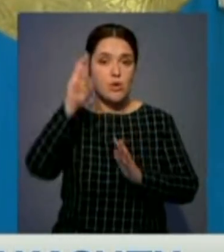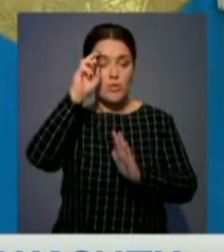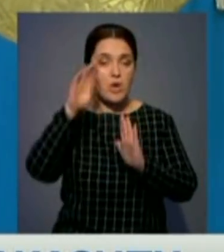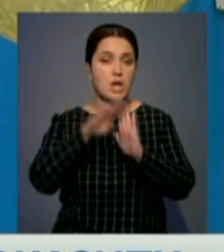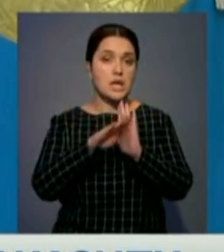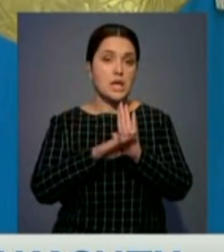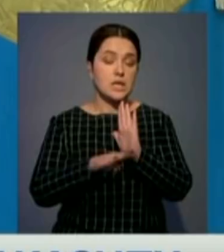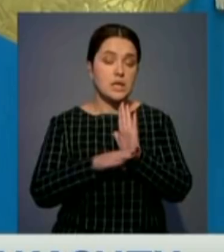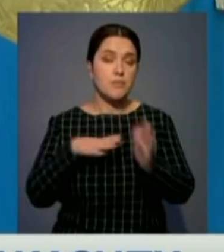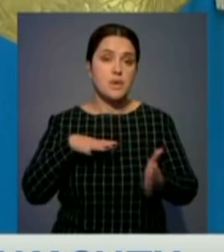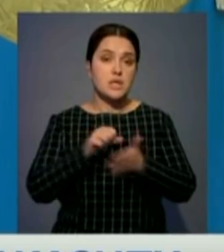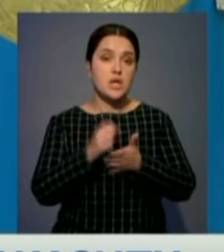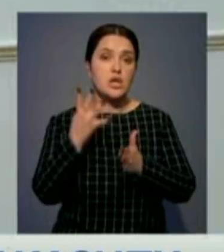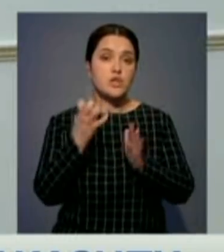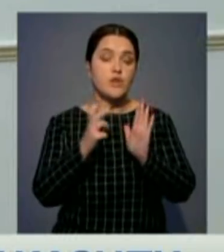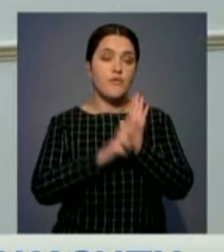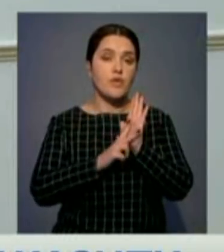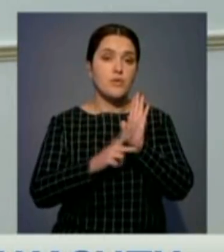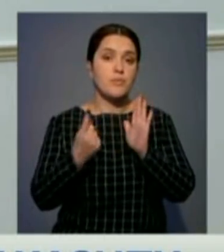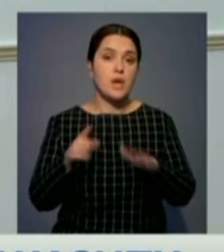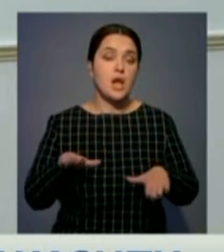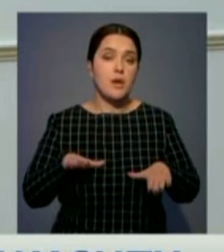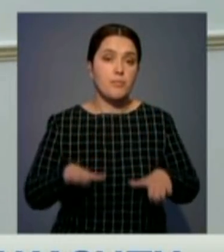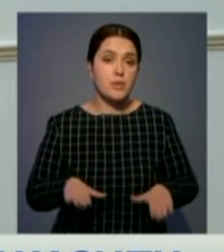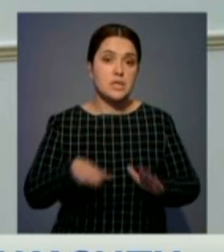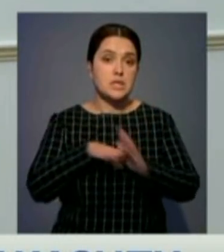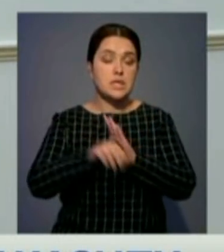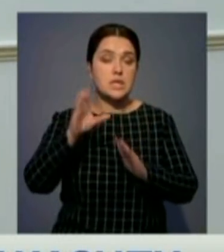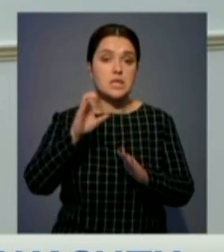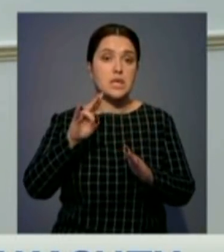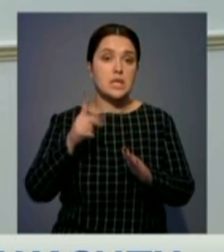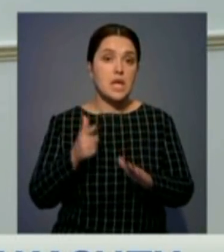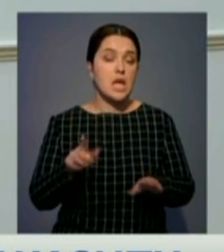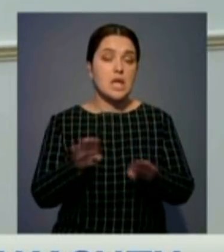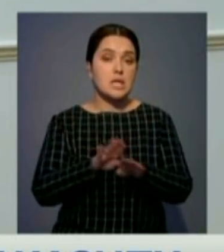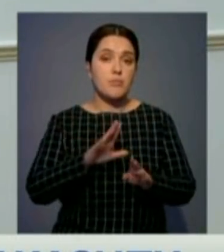Rankings. Мы заняли 481 место. Среди стран СНГ еще не было